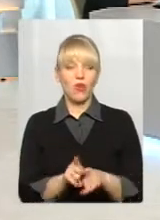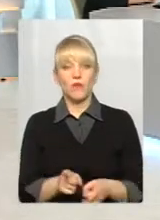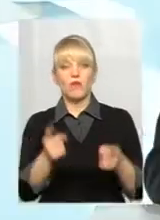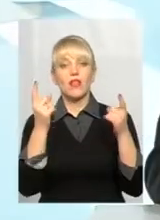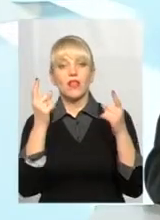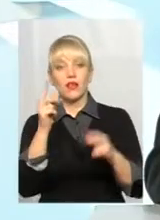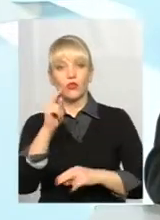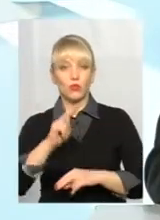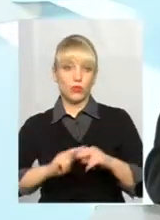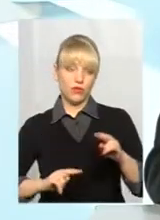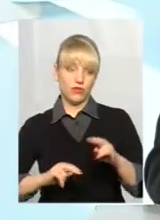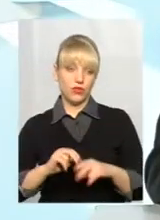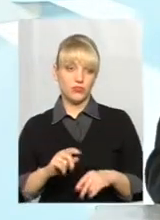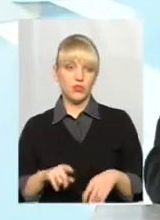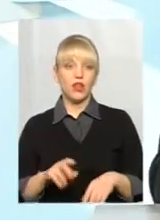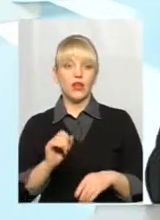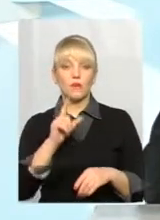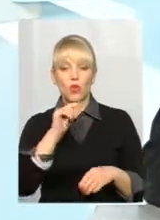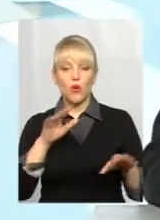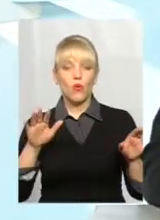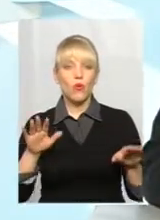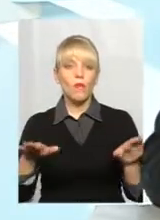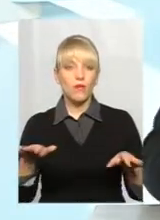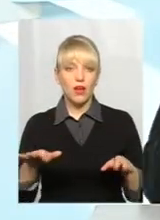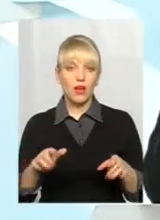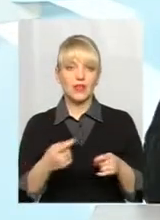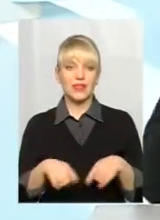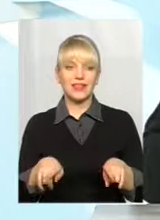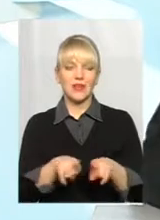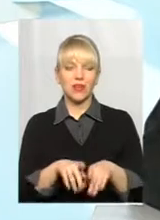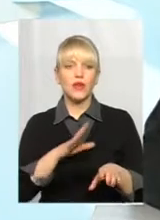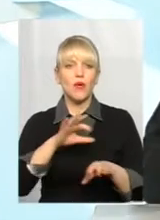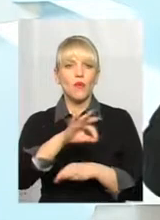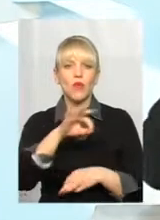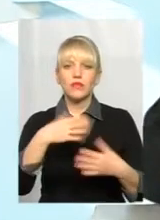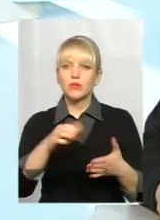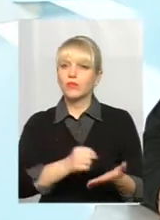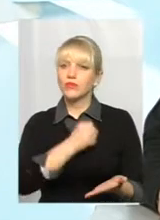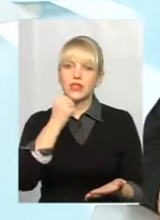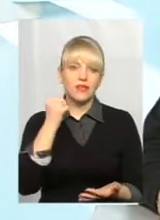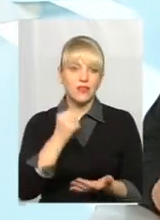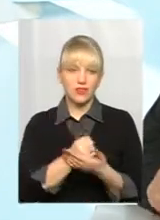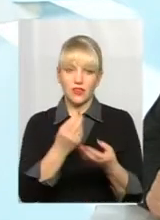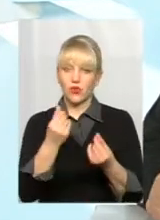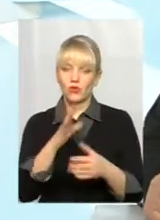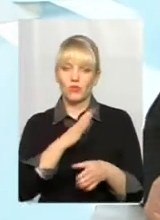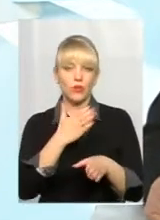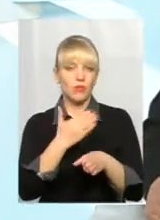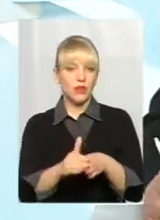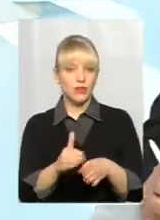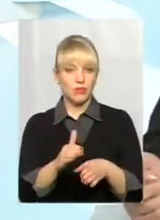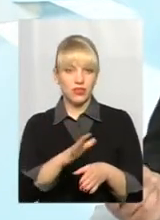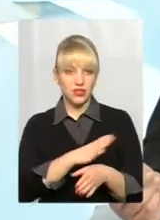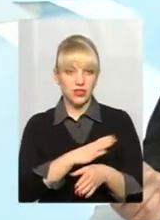Комахи побороли таку потужну трасу за європейські кошти. Вже проєкт був затверджений, гроші вже були передбачені на цей.